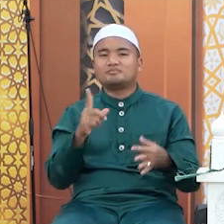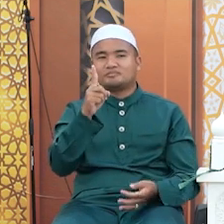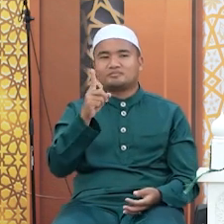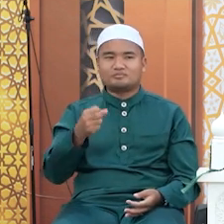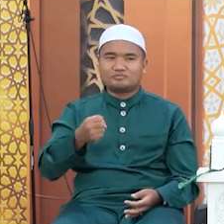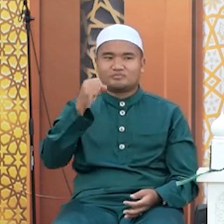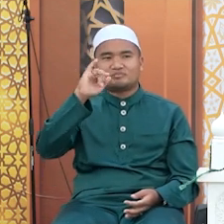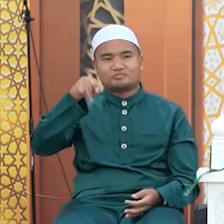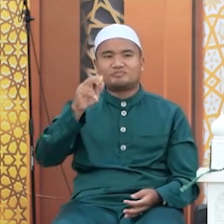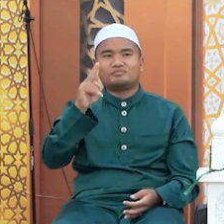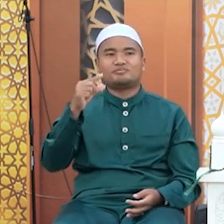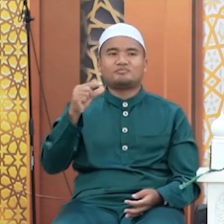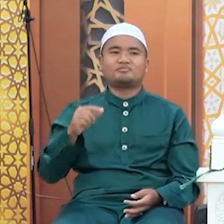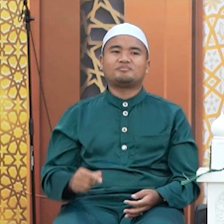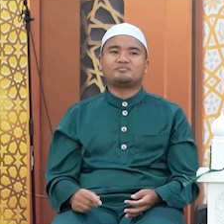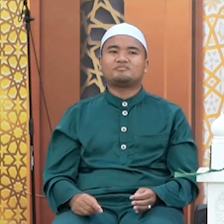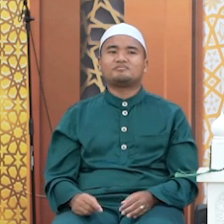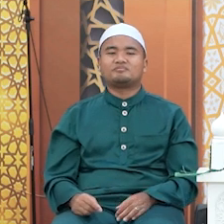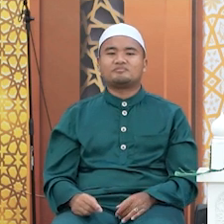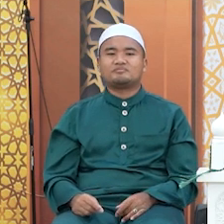Ustaz, Allah. Kena pula air tebu.